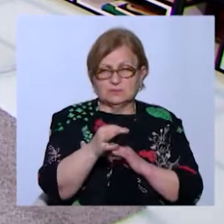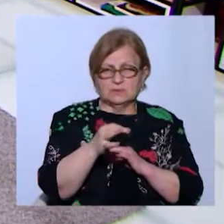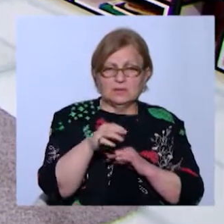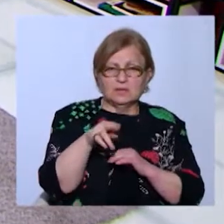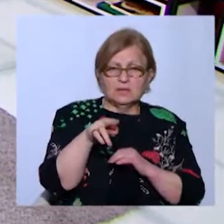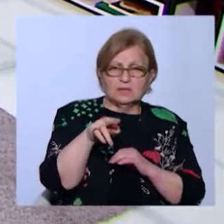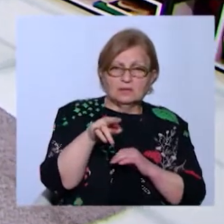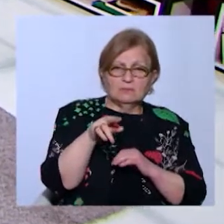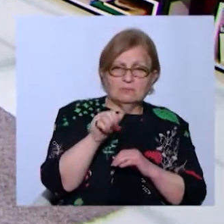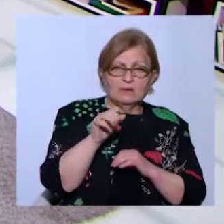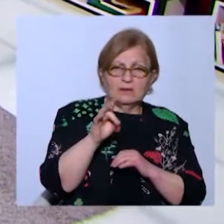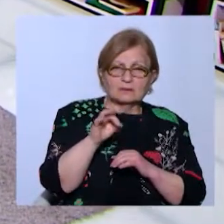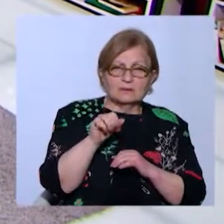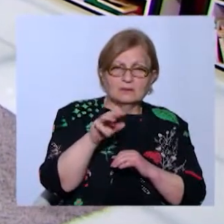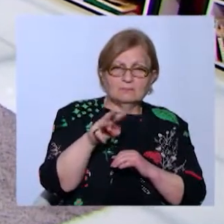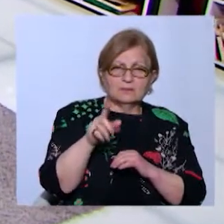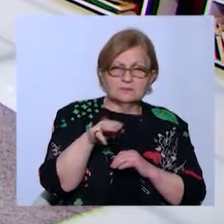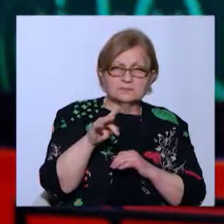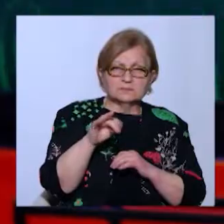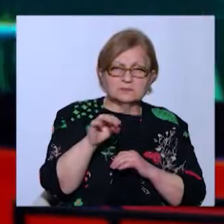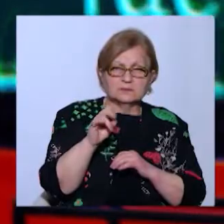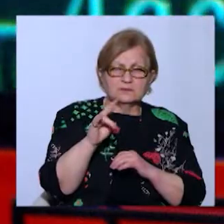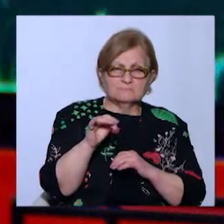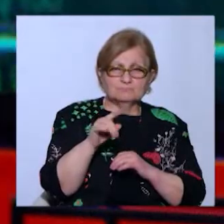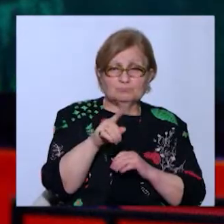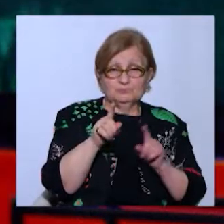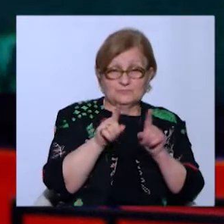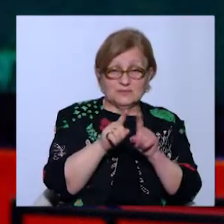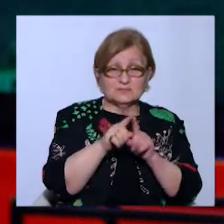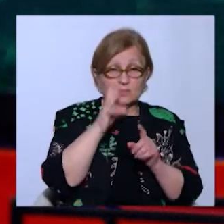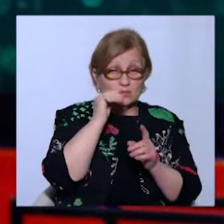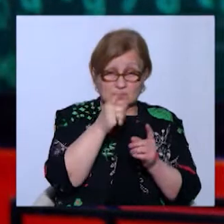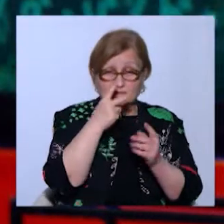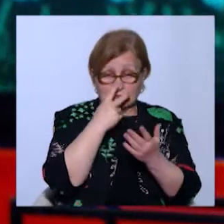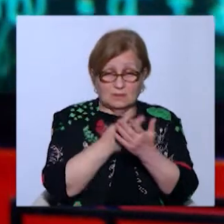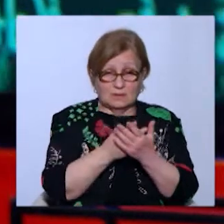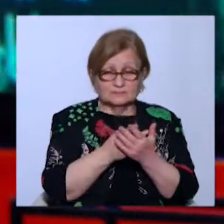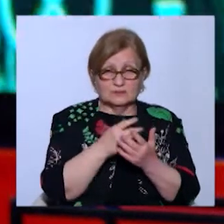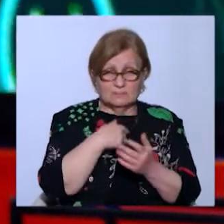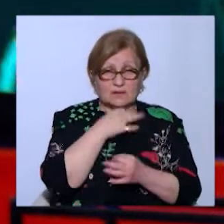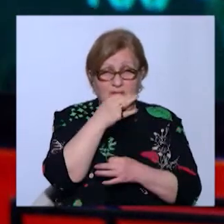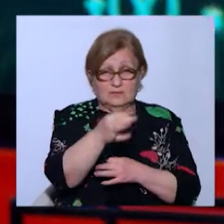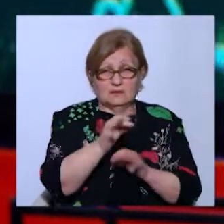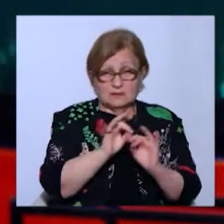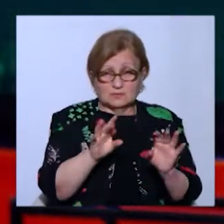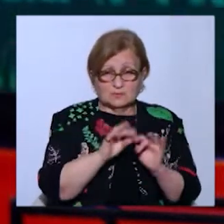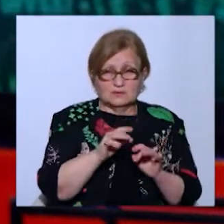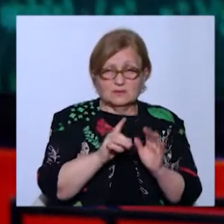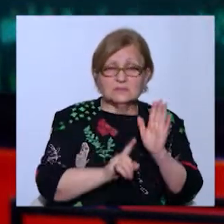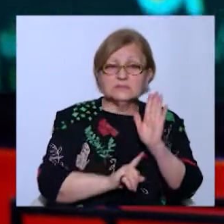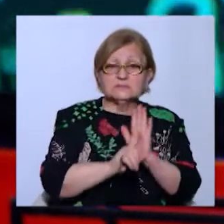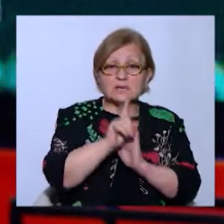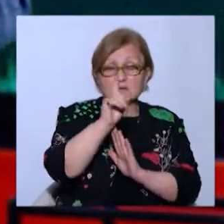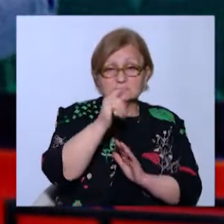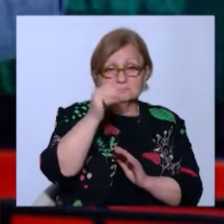ამოცანების ამოხსნისას, როცა შეგხვდებათ ეგეთი ამოცანას, ჩემი რჩევა იქნება, რომ ყოველთვის თავიდან